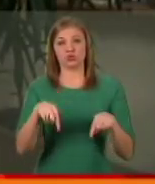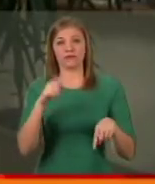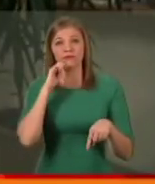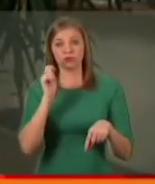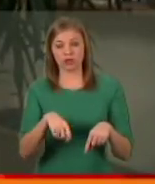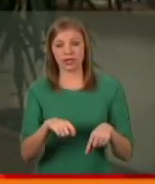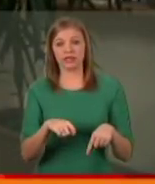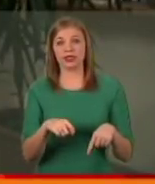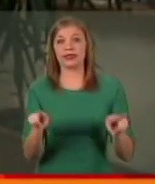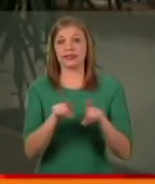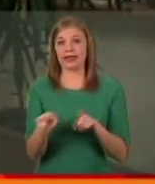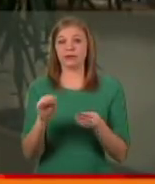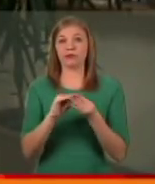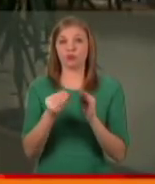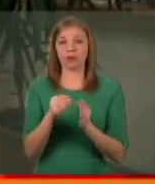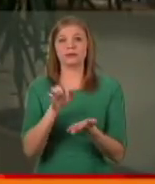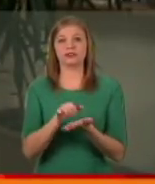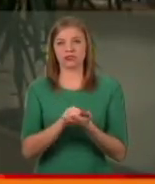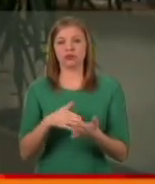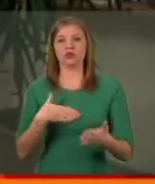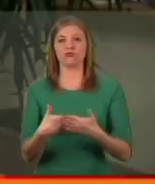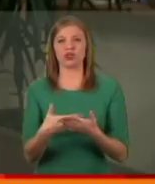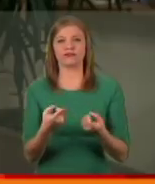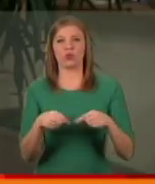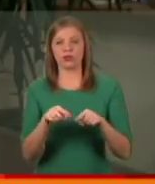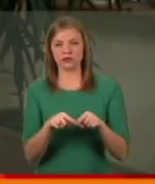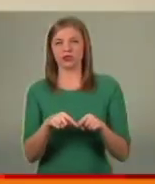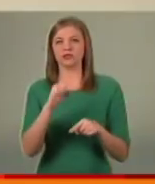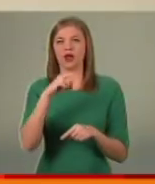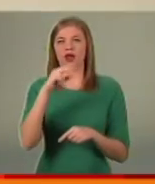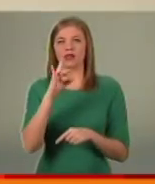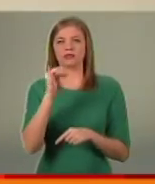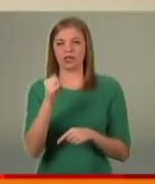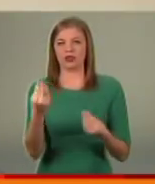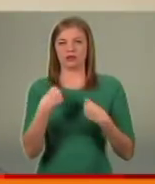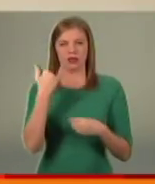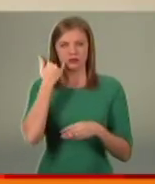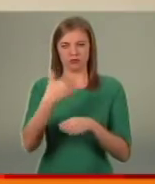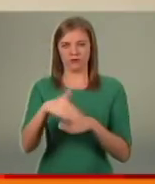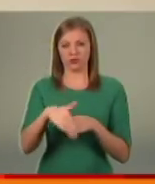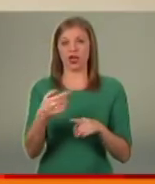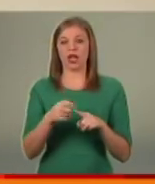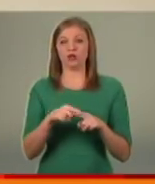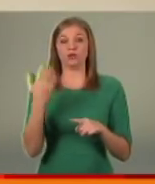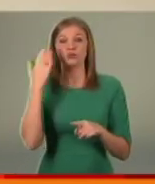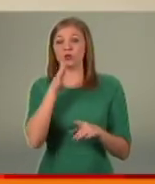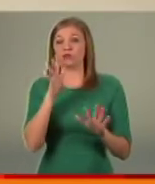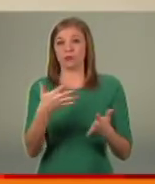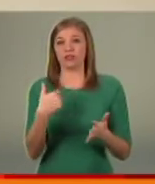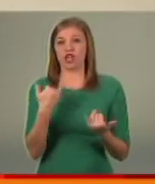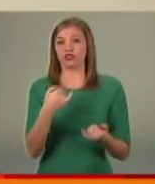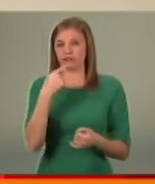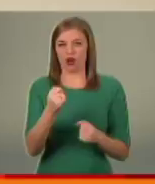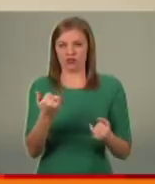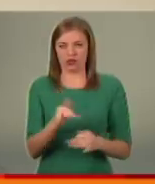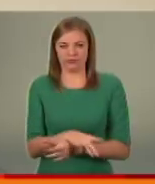Україні такими проблемами займається громадська організація «Ластрада Україна» і дав координати. Вот это вот в тот момент, я сейчас говорю, по мне